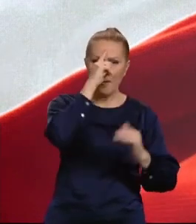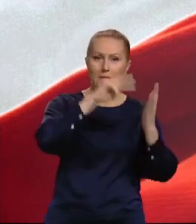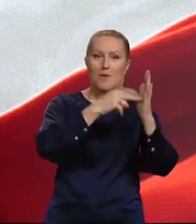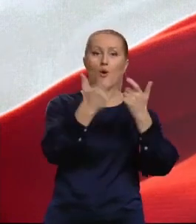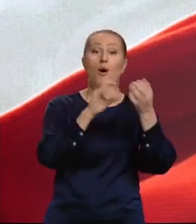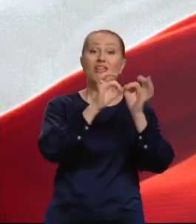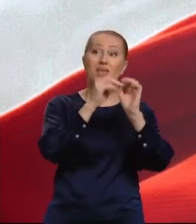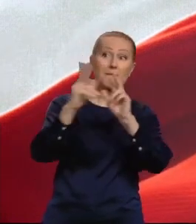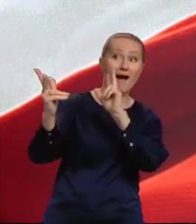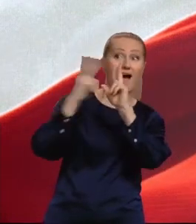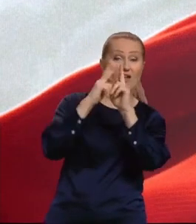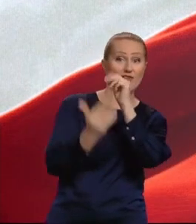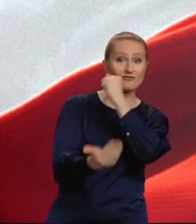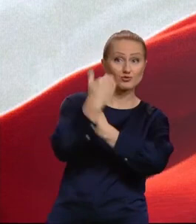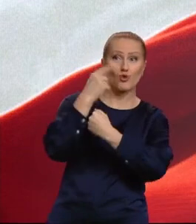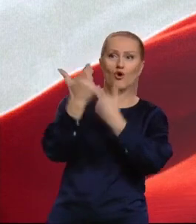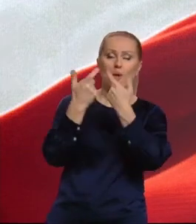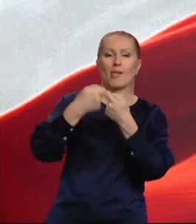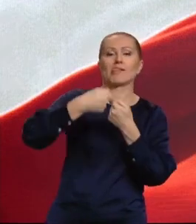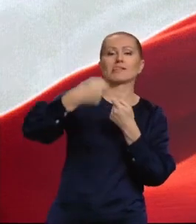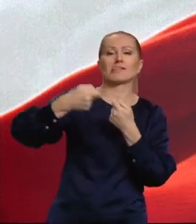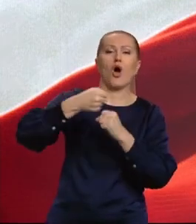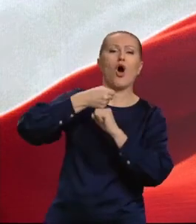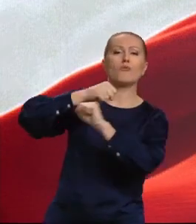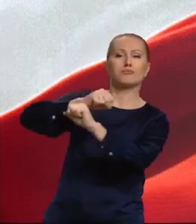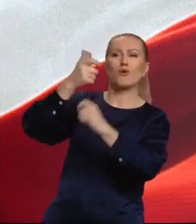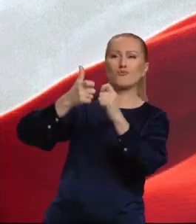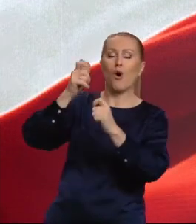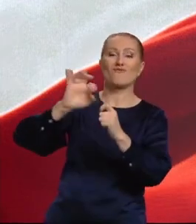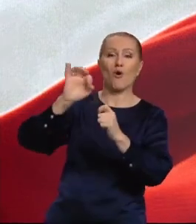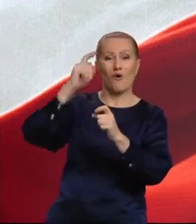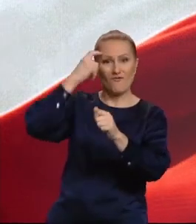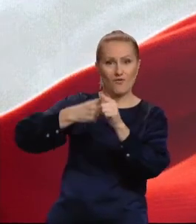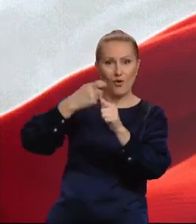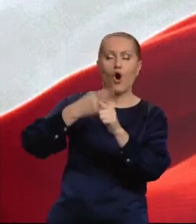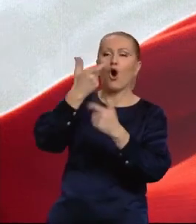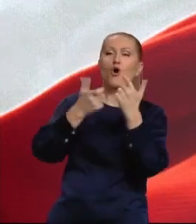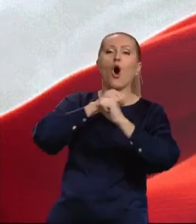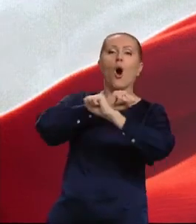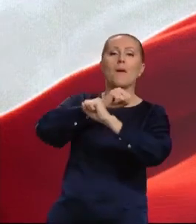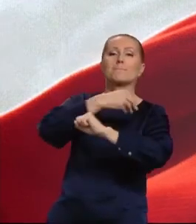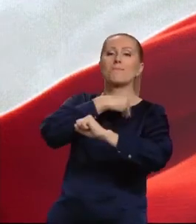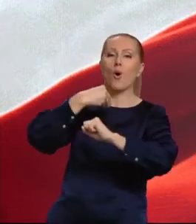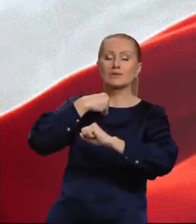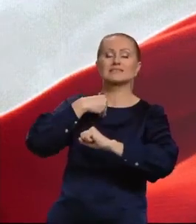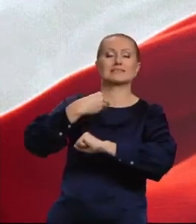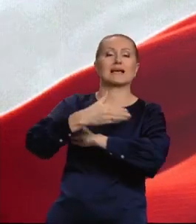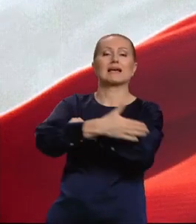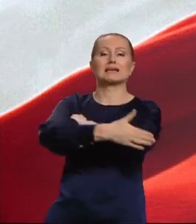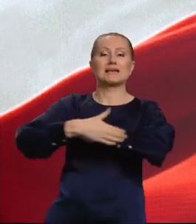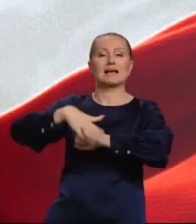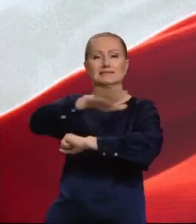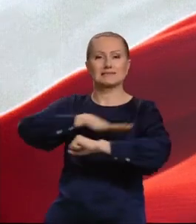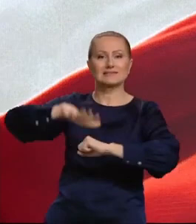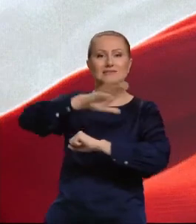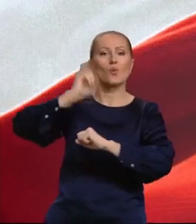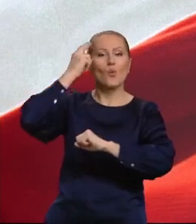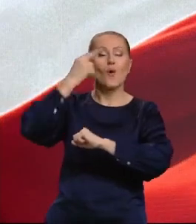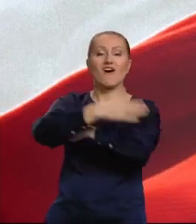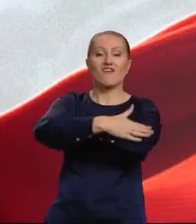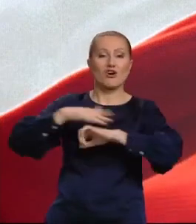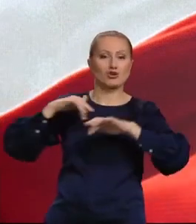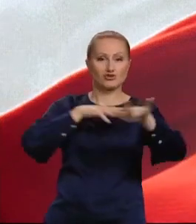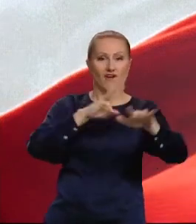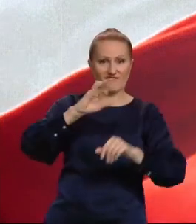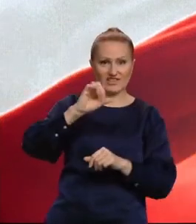wypadku ataku ze wschodu opóźnianie operacji zaczepnych wroga, operację obrony Polski, oparcie obrony Polski o rubież strategiczną na linii Wisły